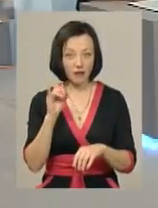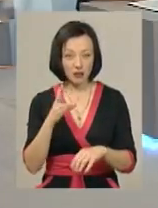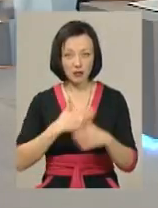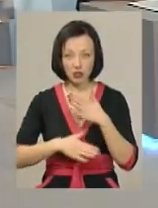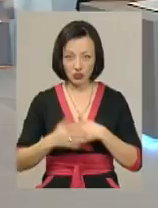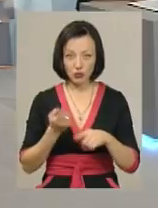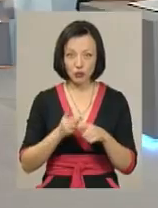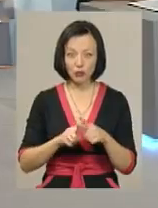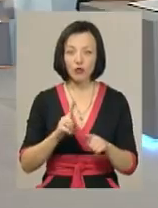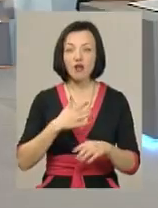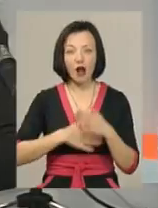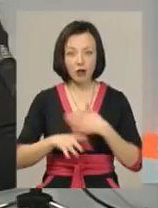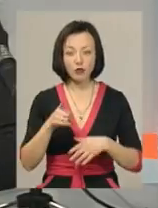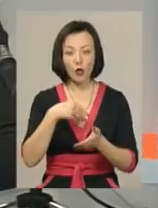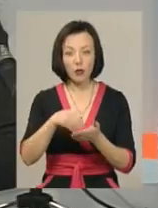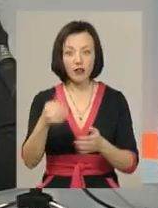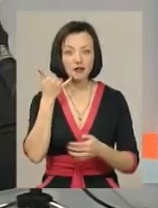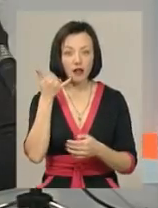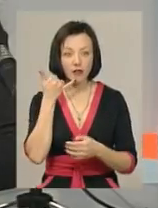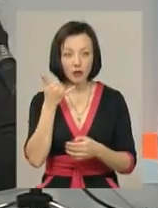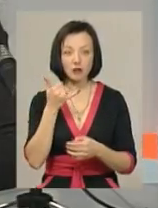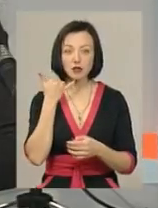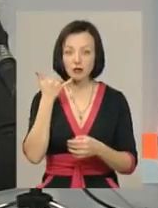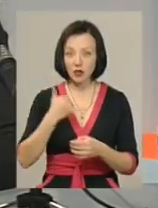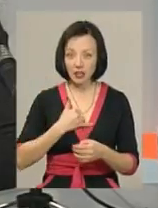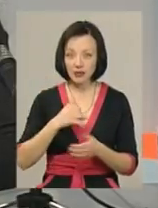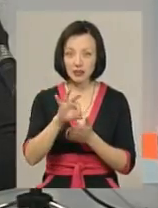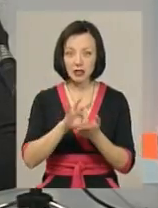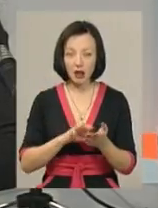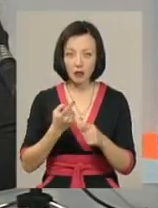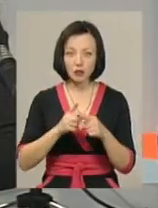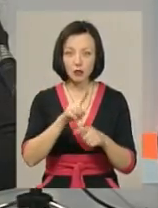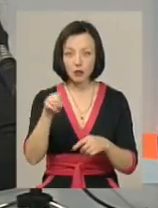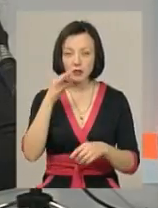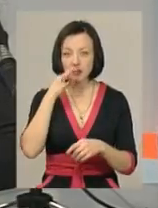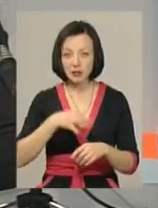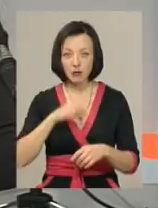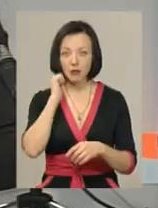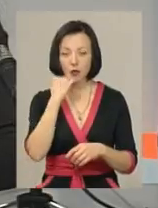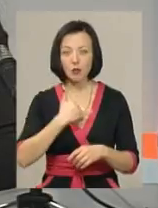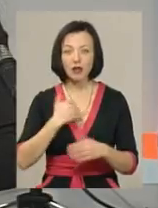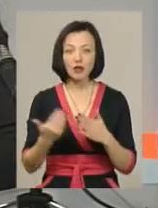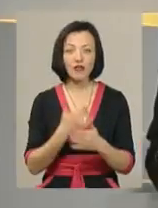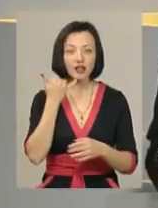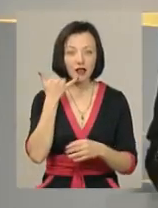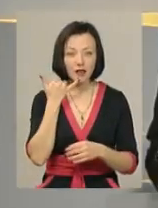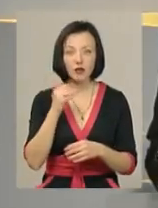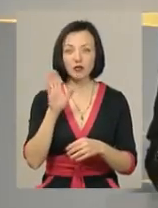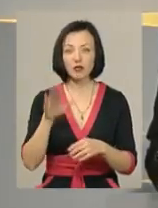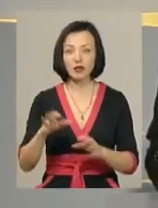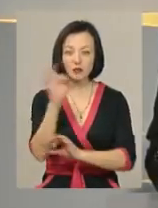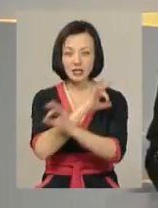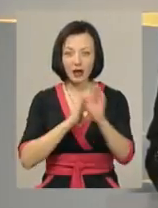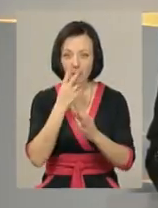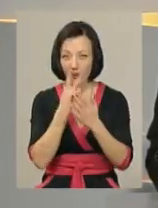тішився з того він був дуже радий що йому купили телефон він подзвонив мені зразу по цьому номеру сказав що бабуся в мене новий телефон потім по Скайпу